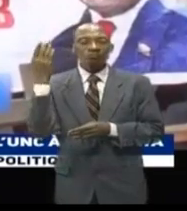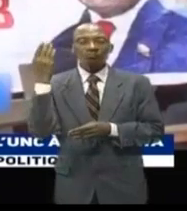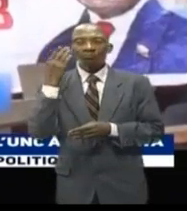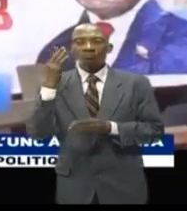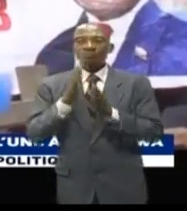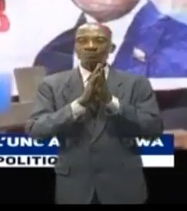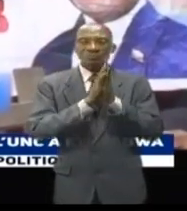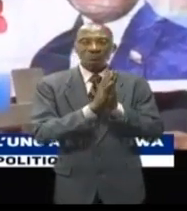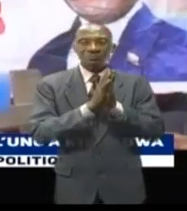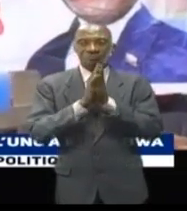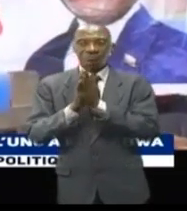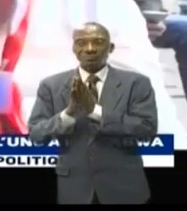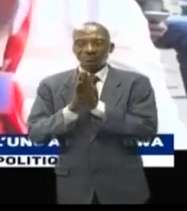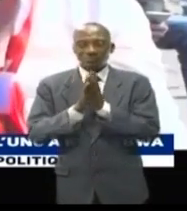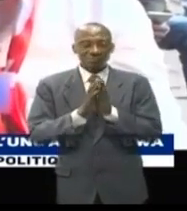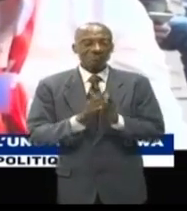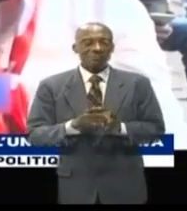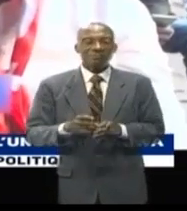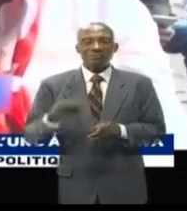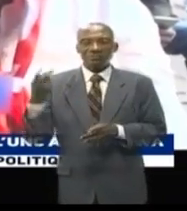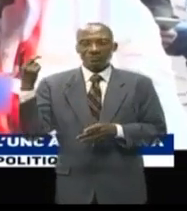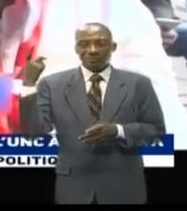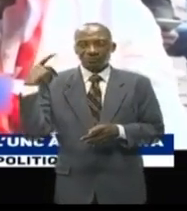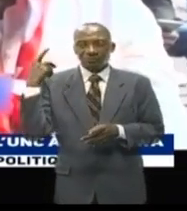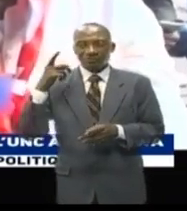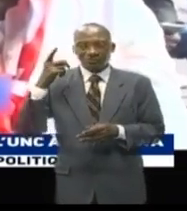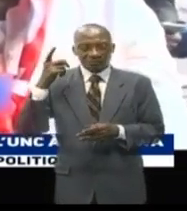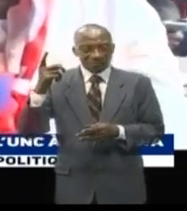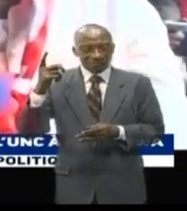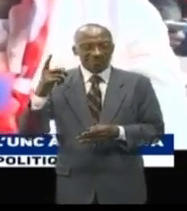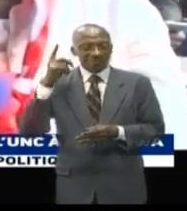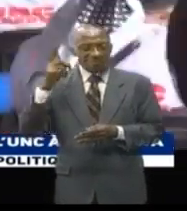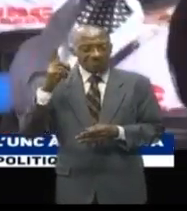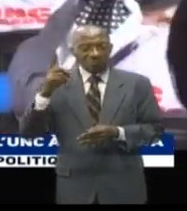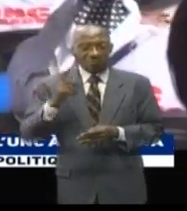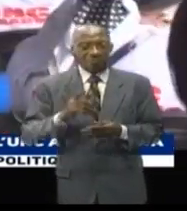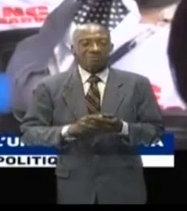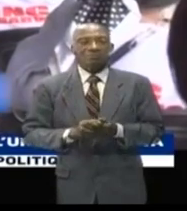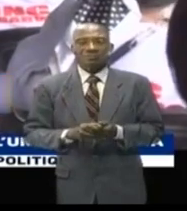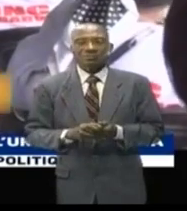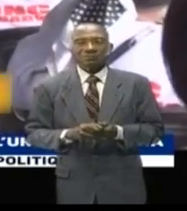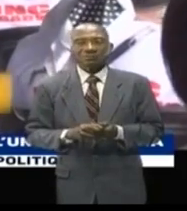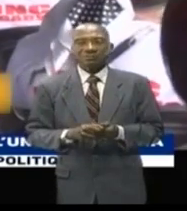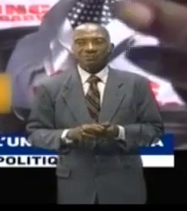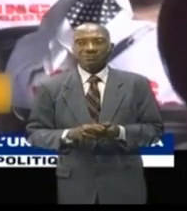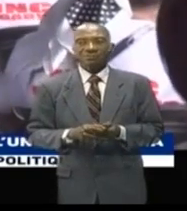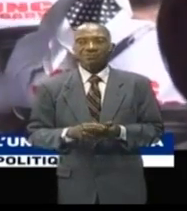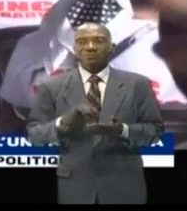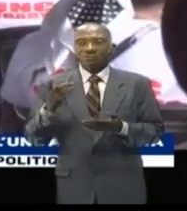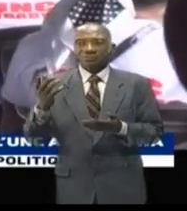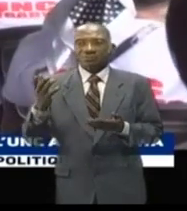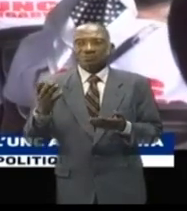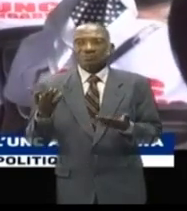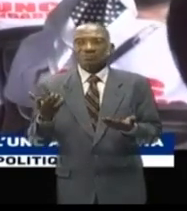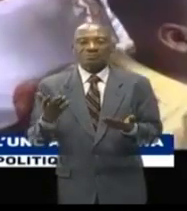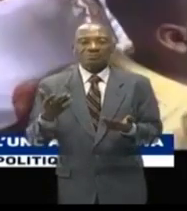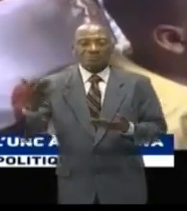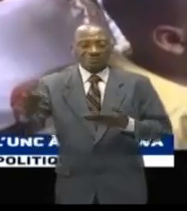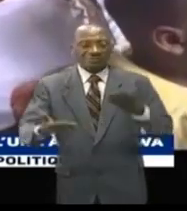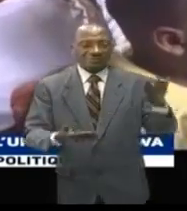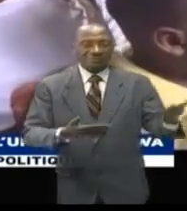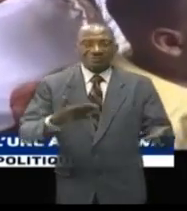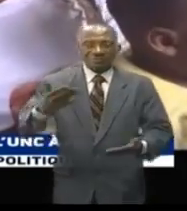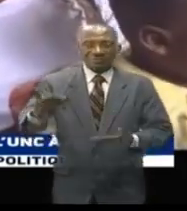du député national Jean bo2 mahombecki élu de Mamba ses installations vont servir à accueillir les adhérents des